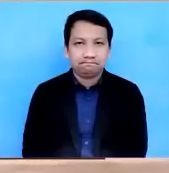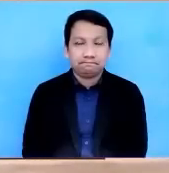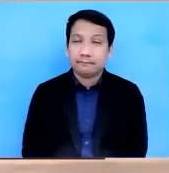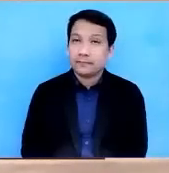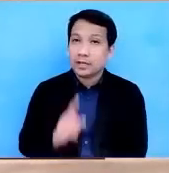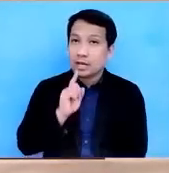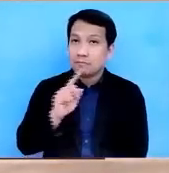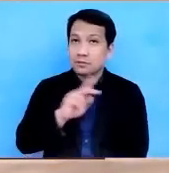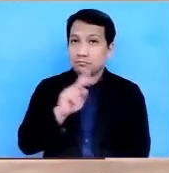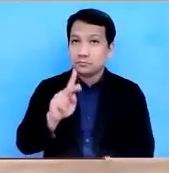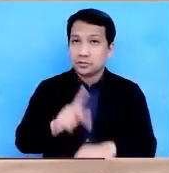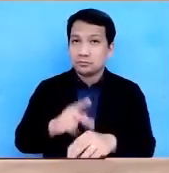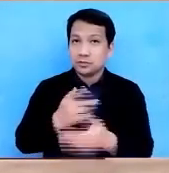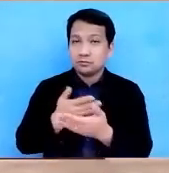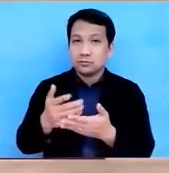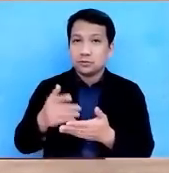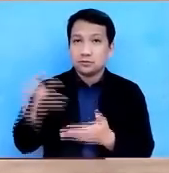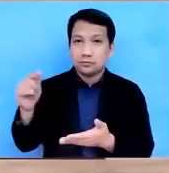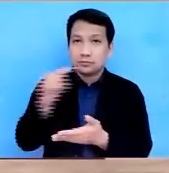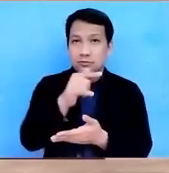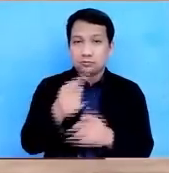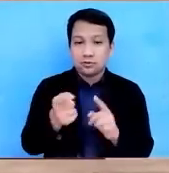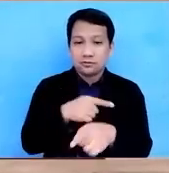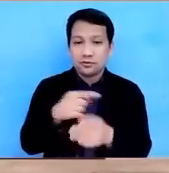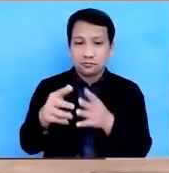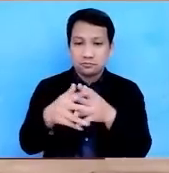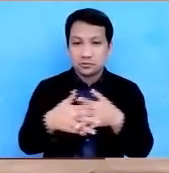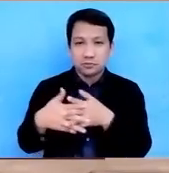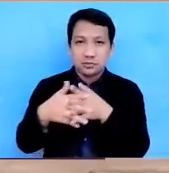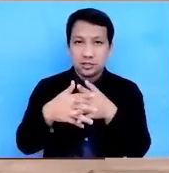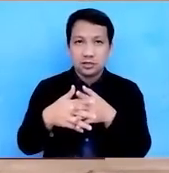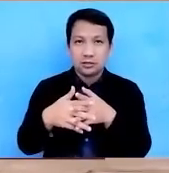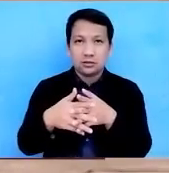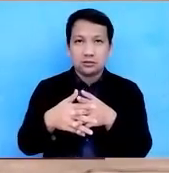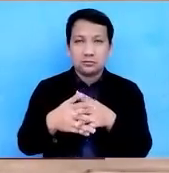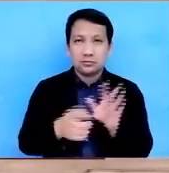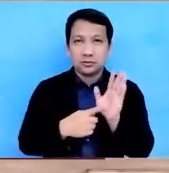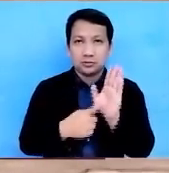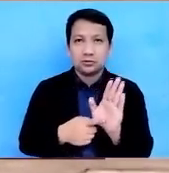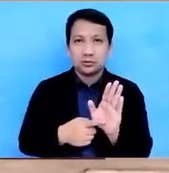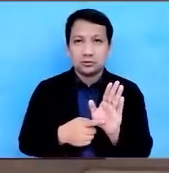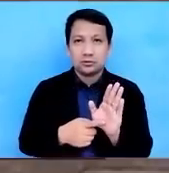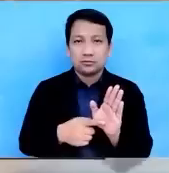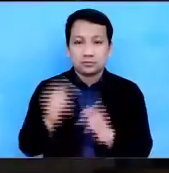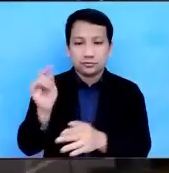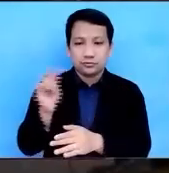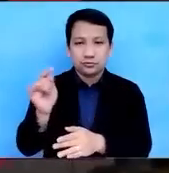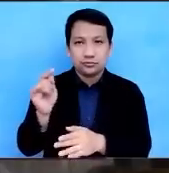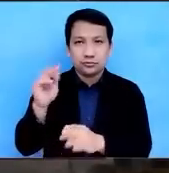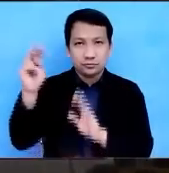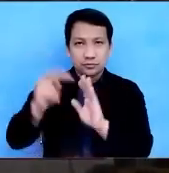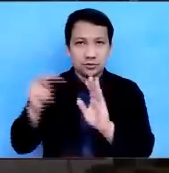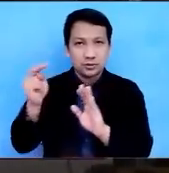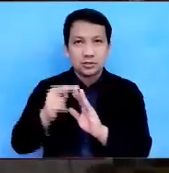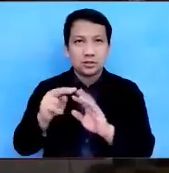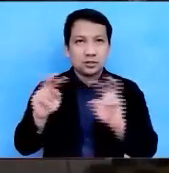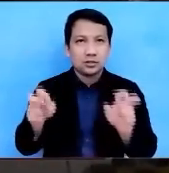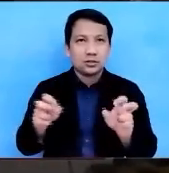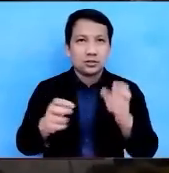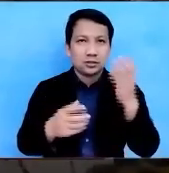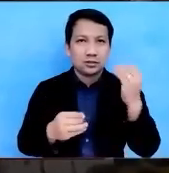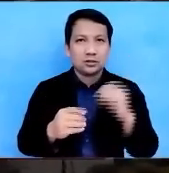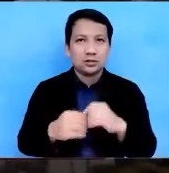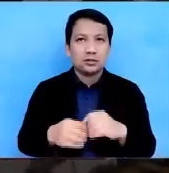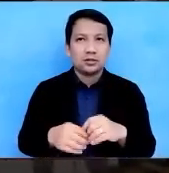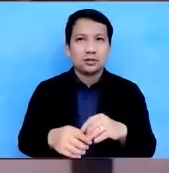Pilipinas, bumili raw ng fighter jets mula sa Amerika. Yan ang binida ngayon ng isang YouTube video. Ang sabi ng uploader,